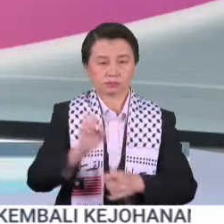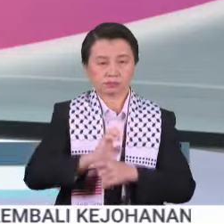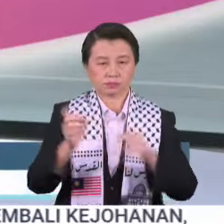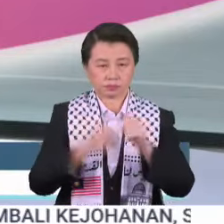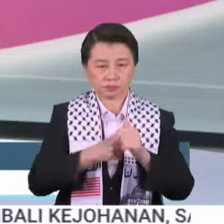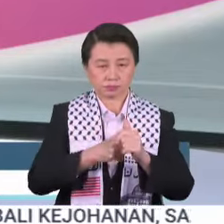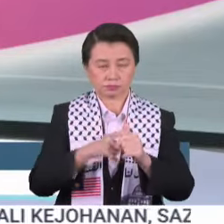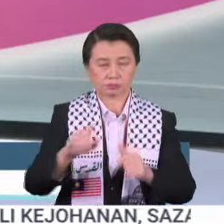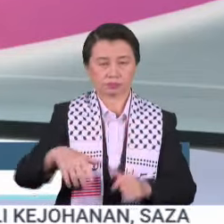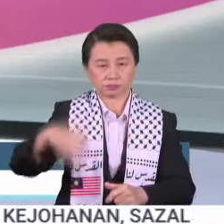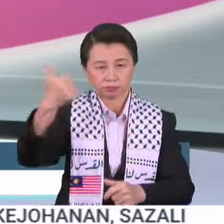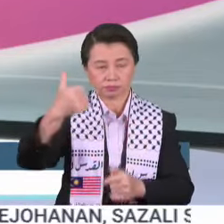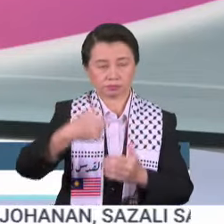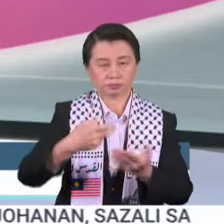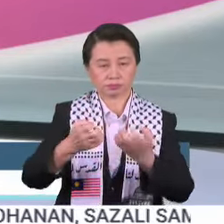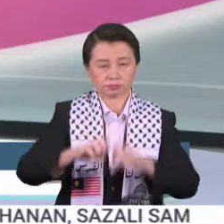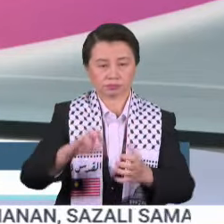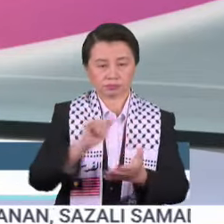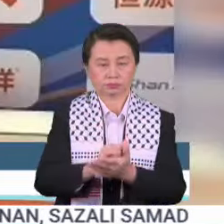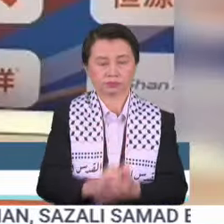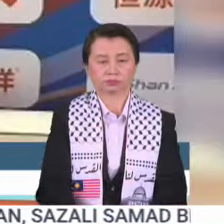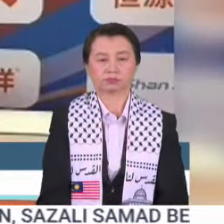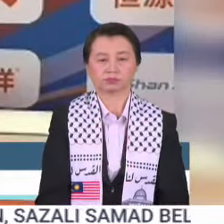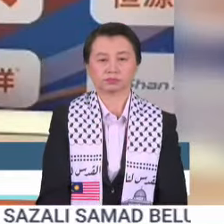mengungguli acara syangkuan lelaki.